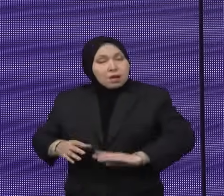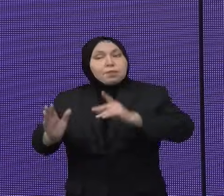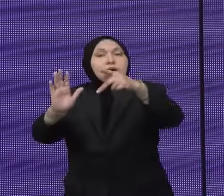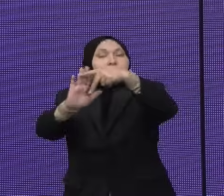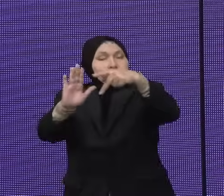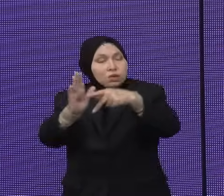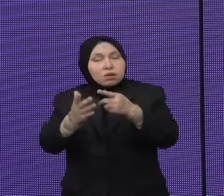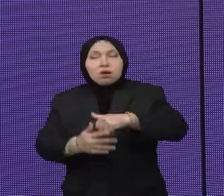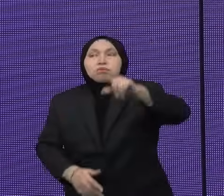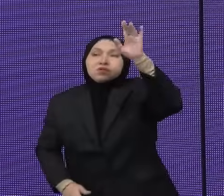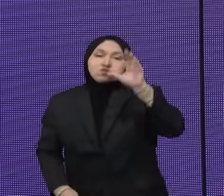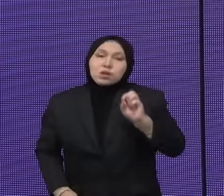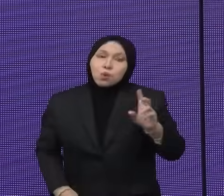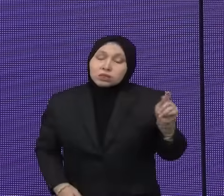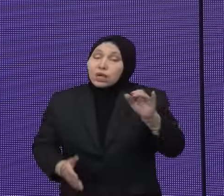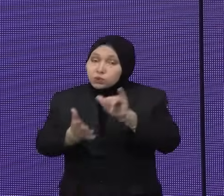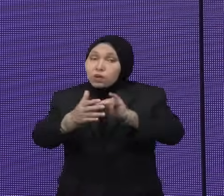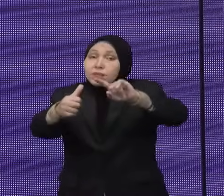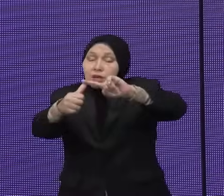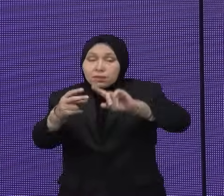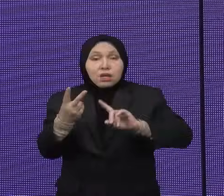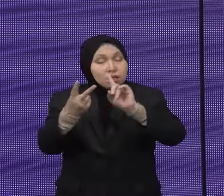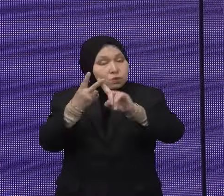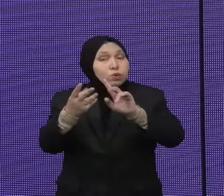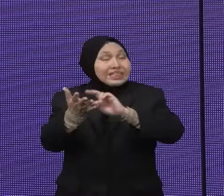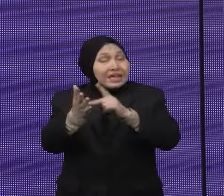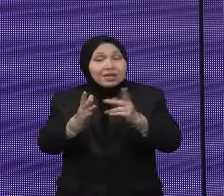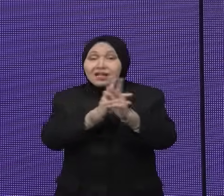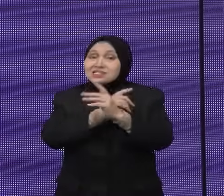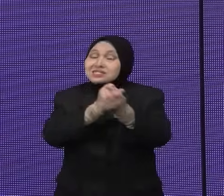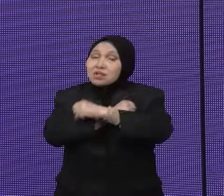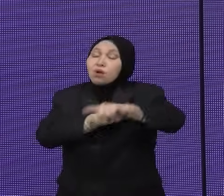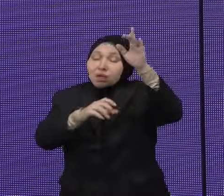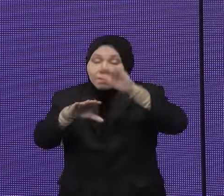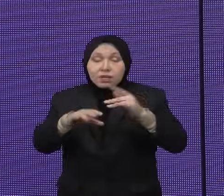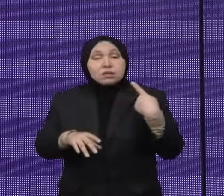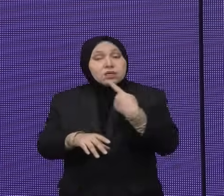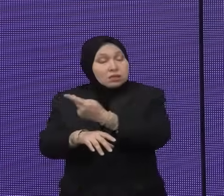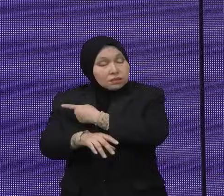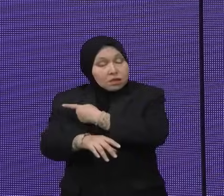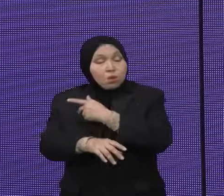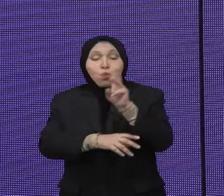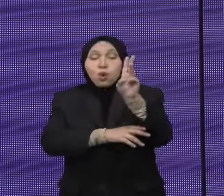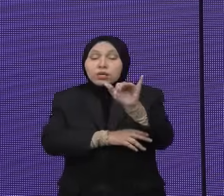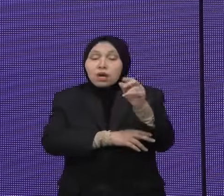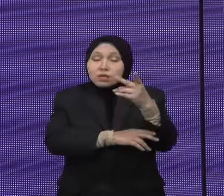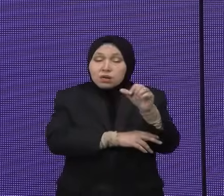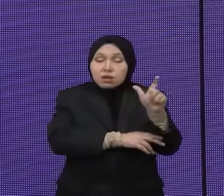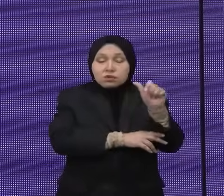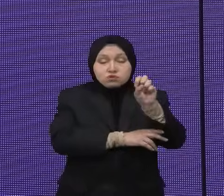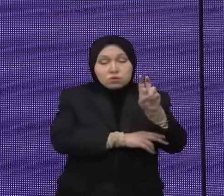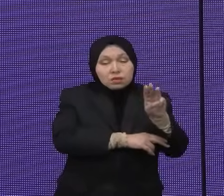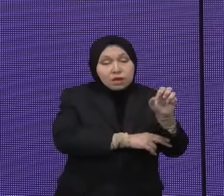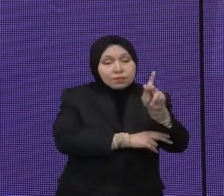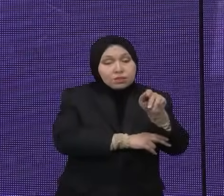peraturan daripada Allah Subhanahu Wa Taala. Itu yang pertama. Yang kedua, tanda kasih sayang Allah kepada kita, wa yahdiyakum sunanal ladzina